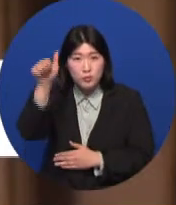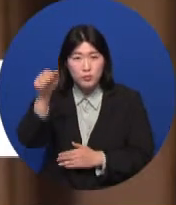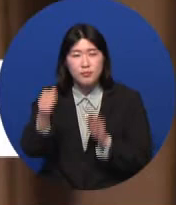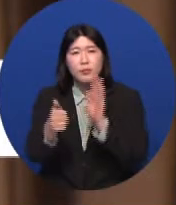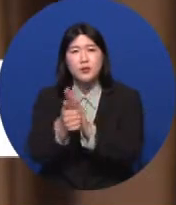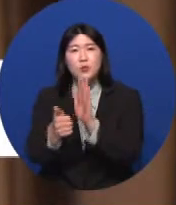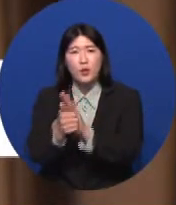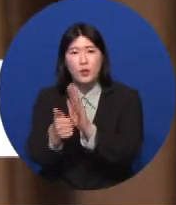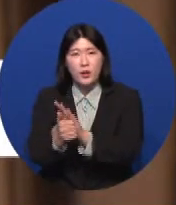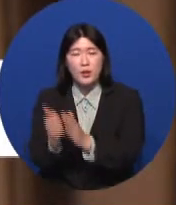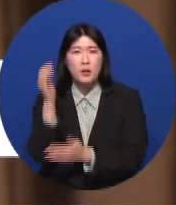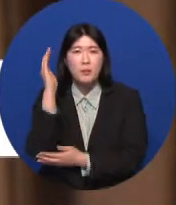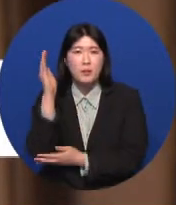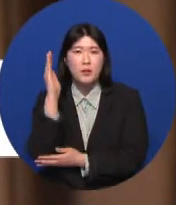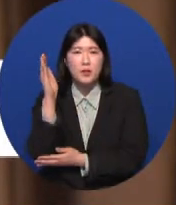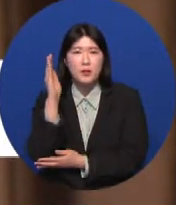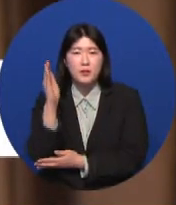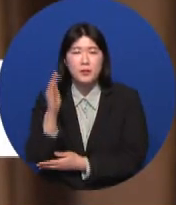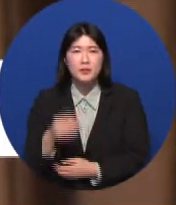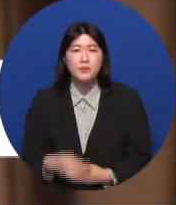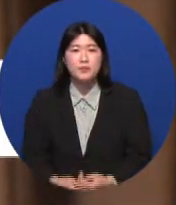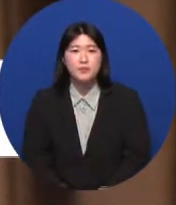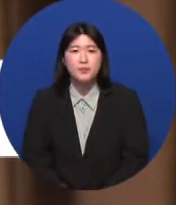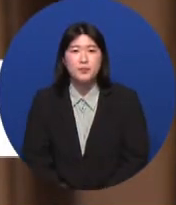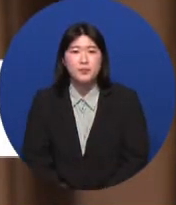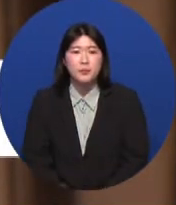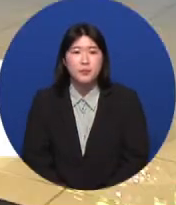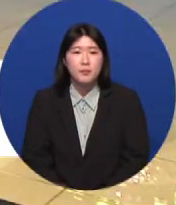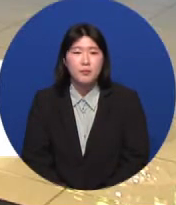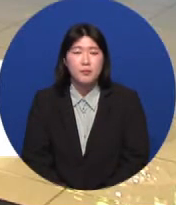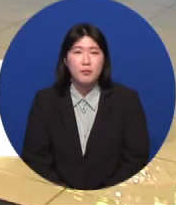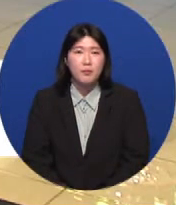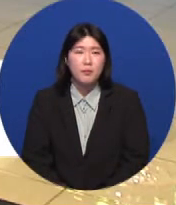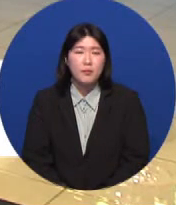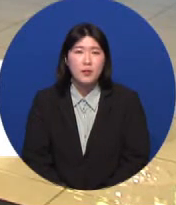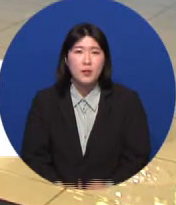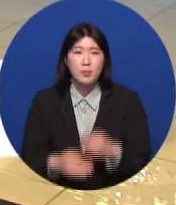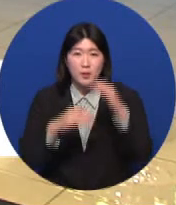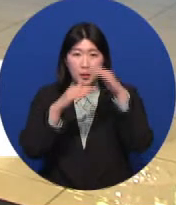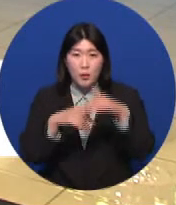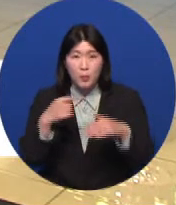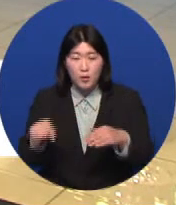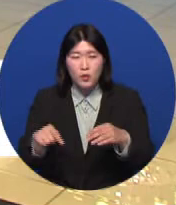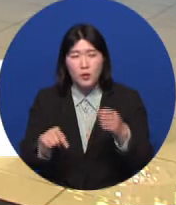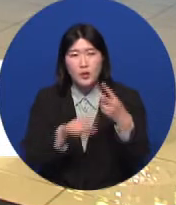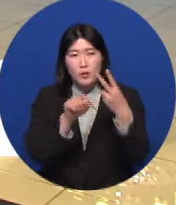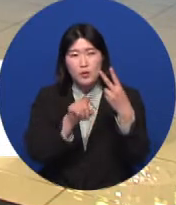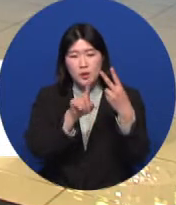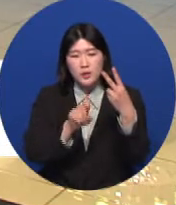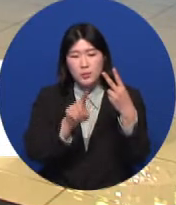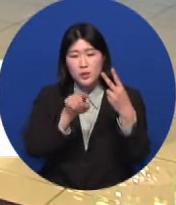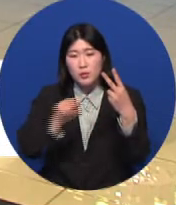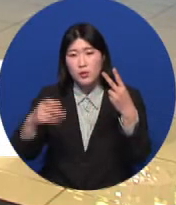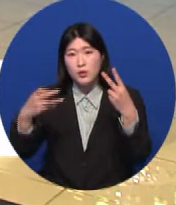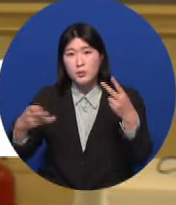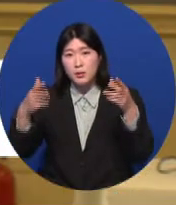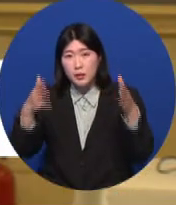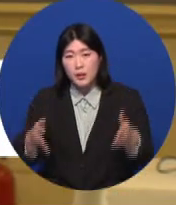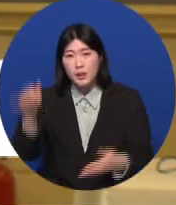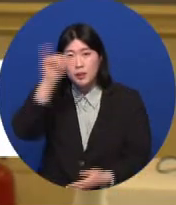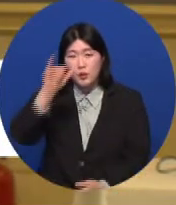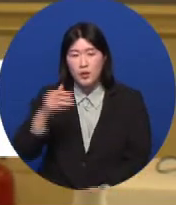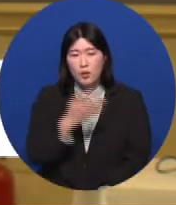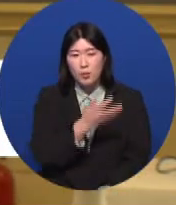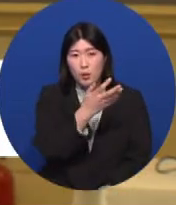행보로 충성 권 표심에 공을 들였습니다 이 대표는 다음달 11일부터 13일까지 전국 순회 에